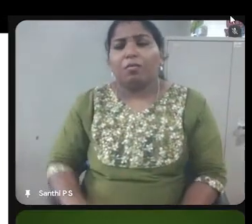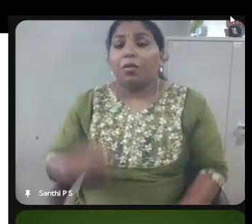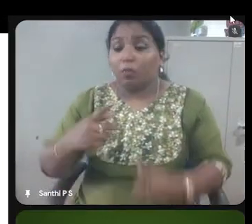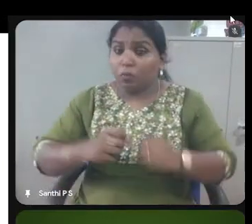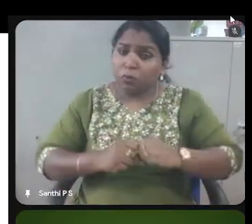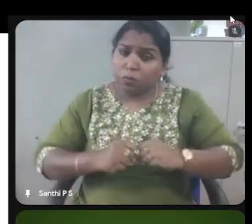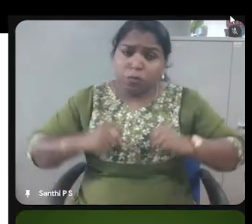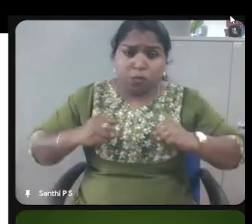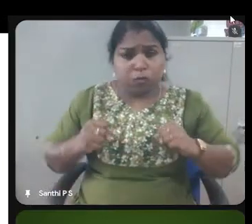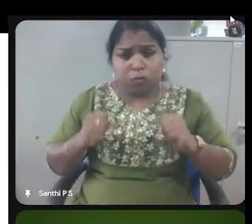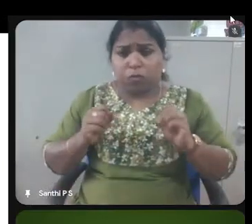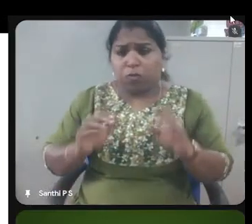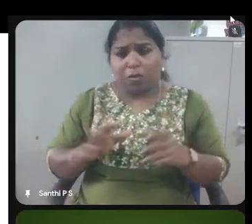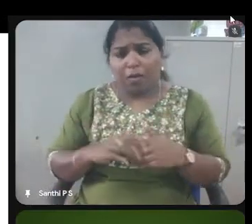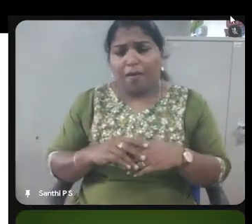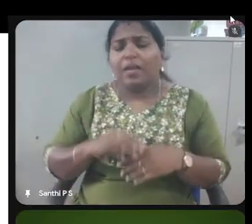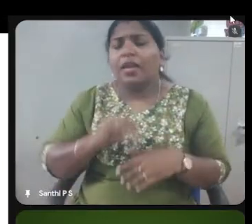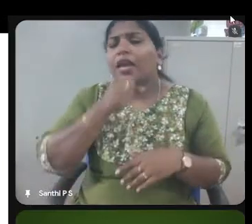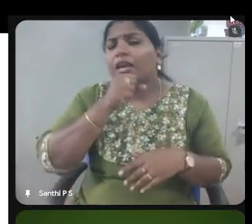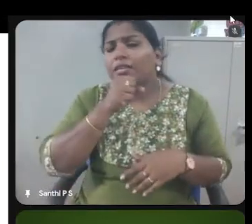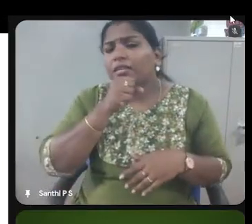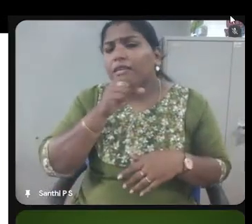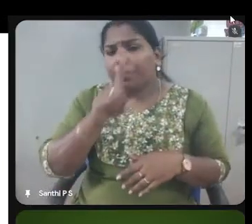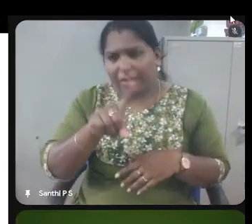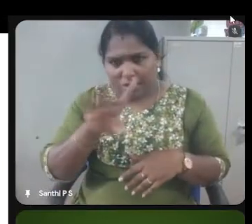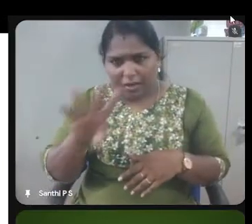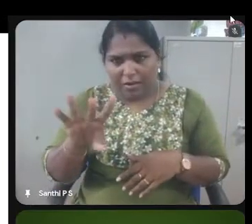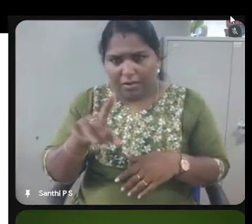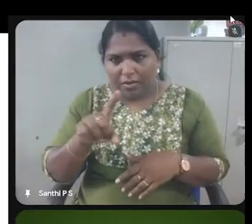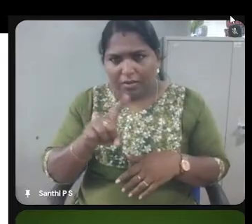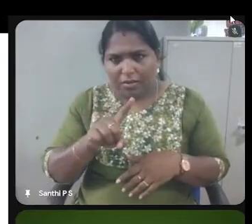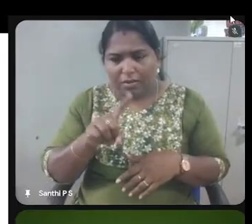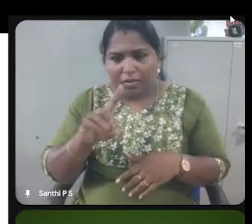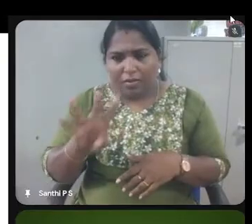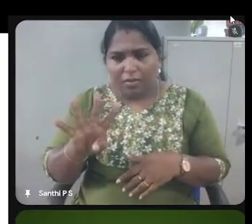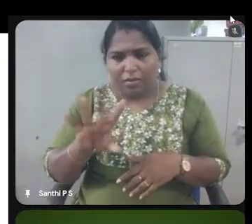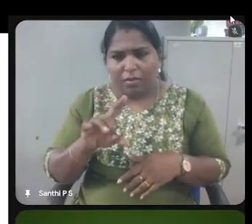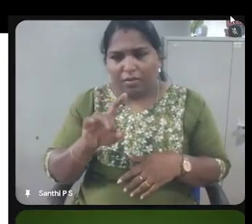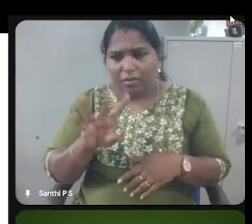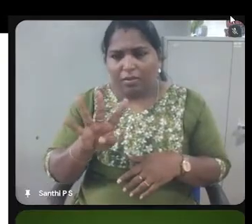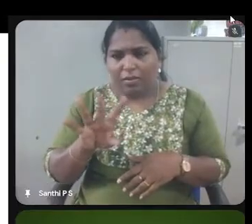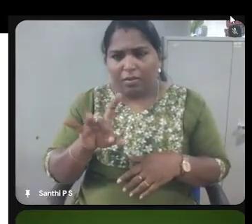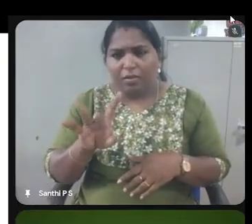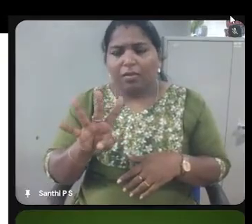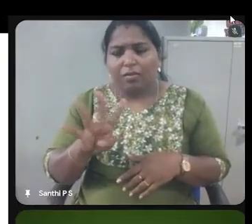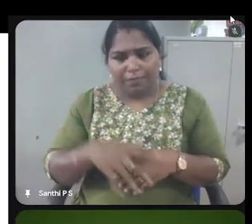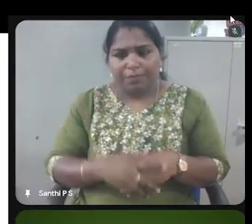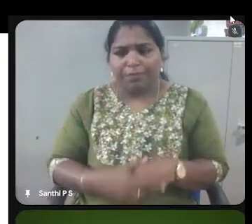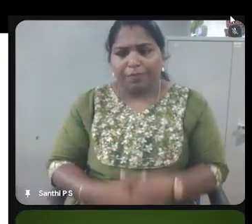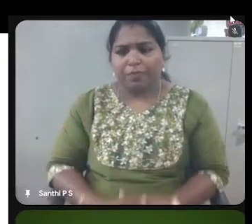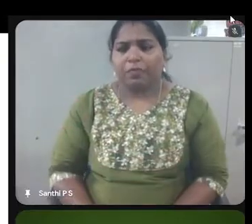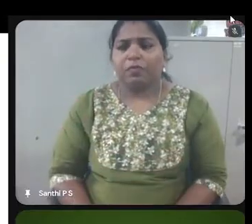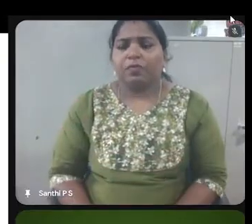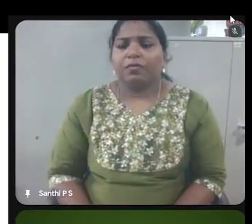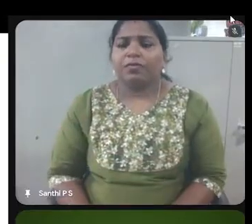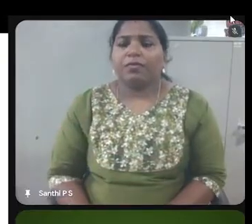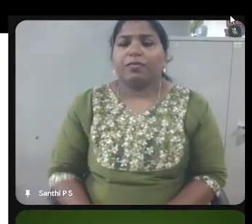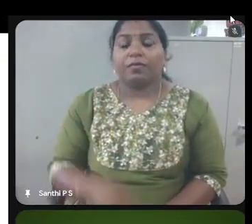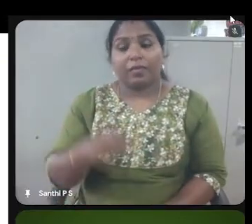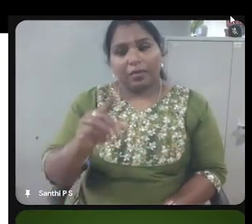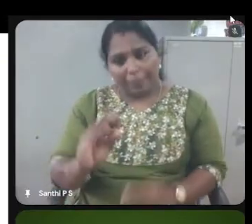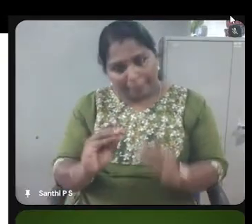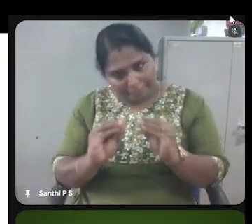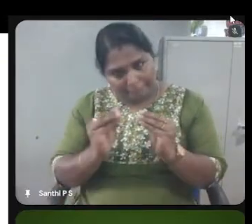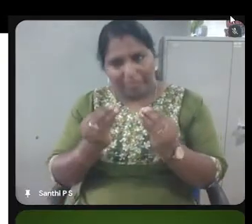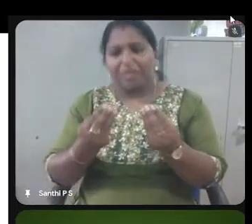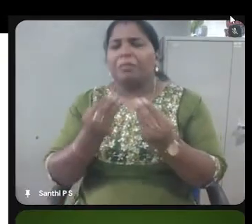ഉണ്ട്. എത്ര വയസ്സുള്ള കുട്ടിയാണിത്? ഏകദേശം 14 years. ഇത് ഡെഫിനറ്റ്ലി